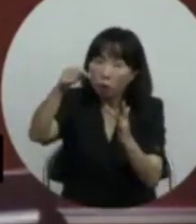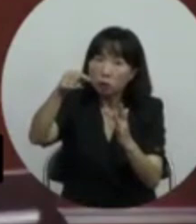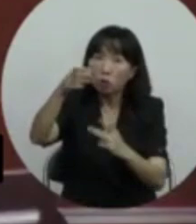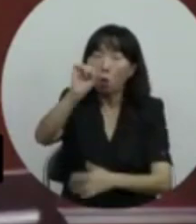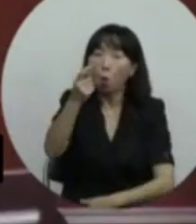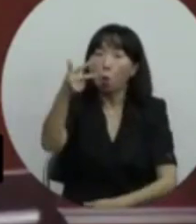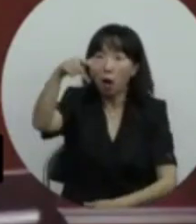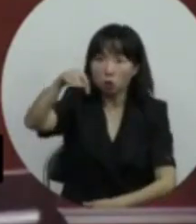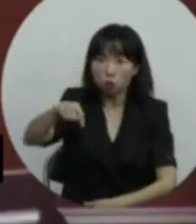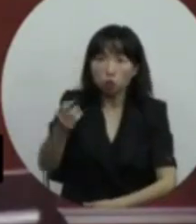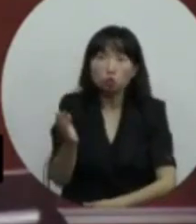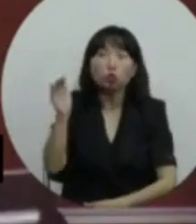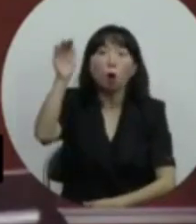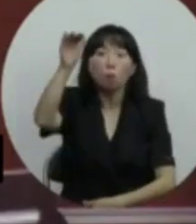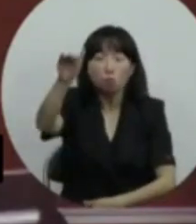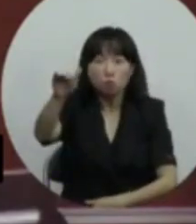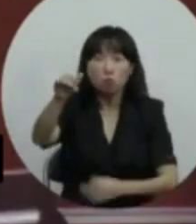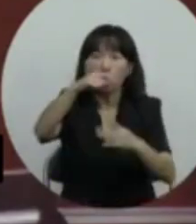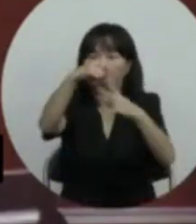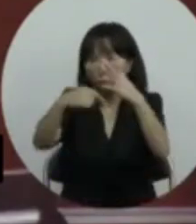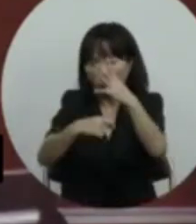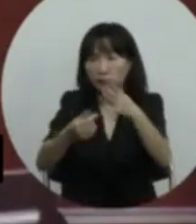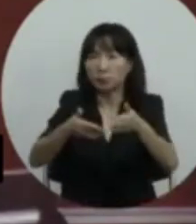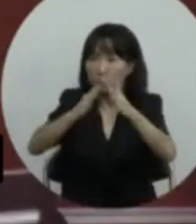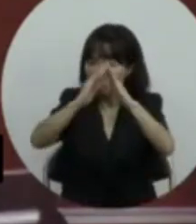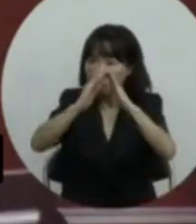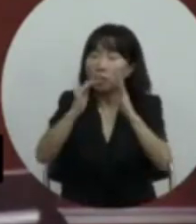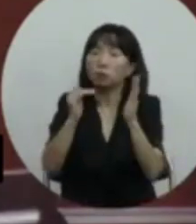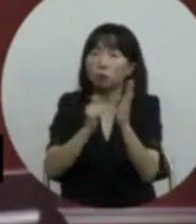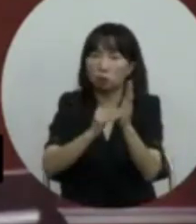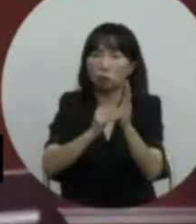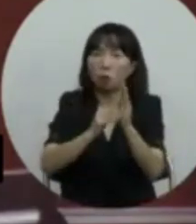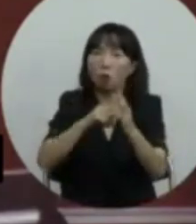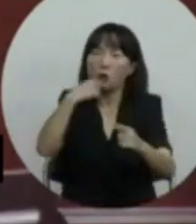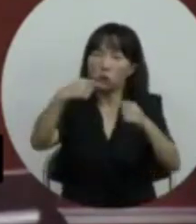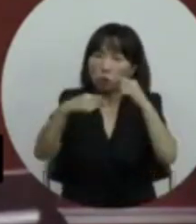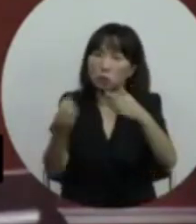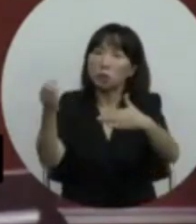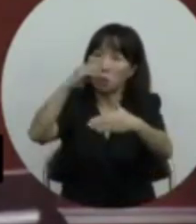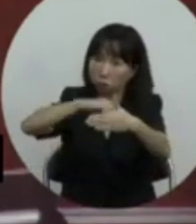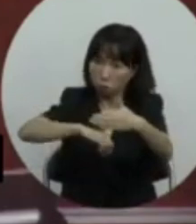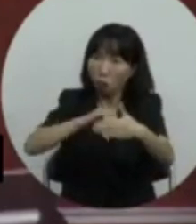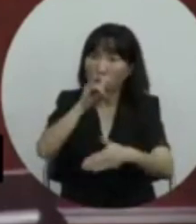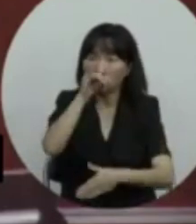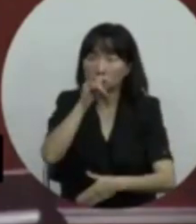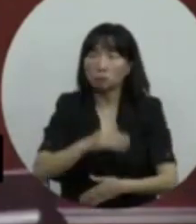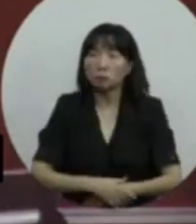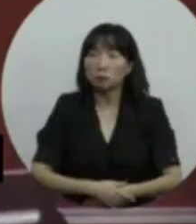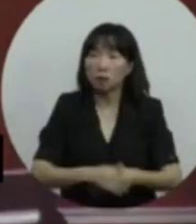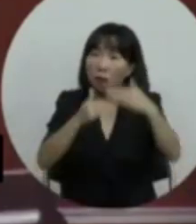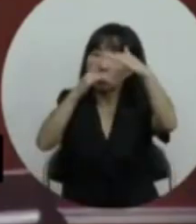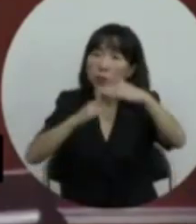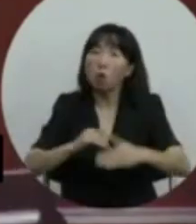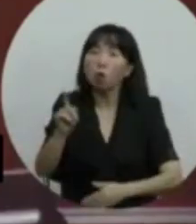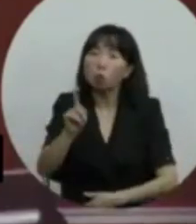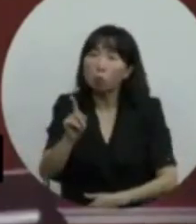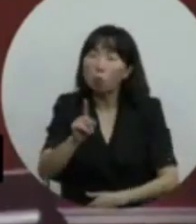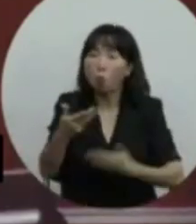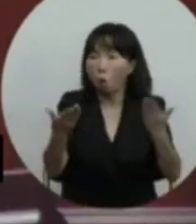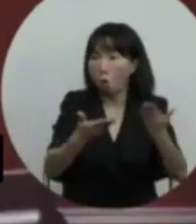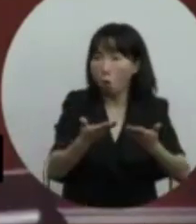점프 프로젝트라는 청년 정책을 수립하여 정책에 반영하였습니다. 내용은